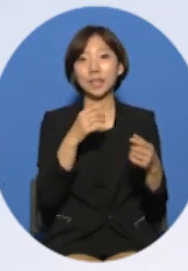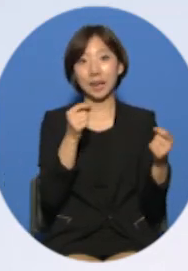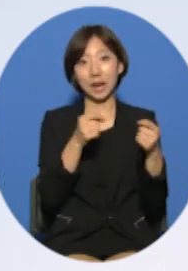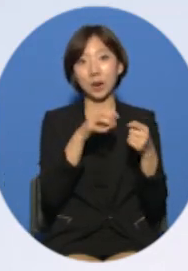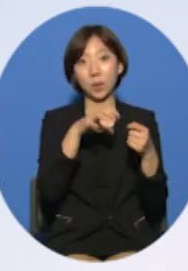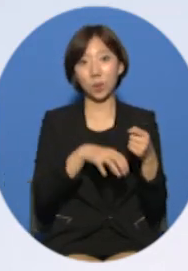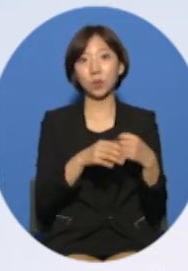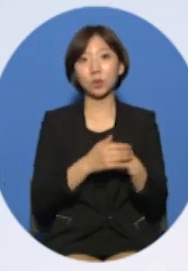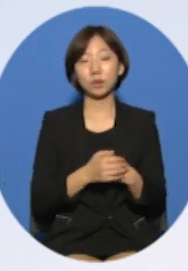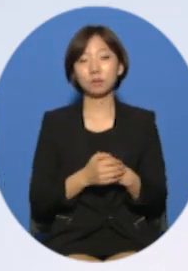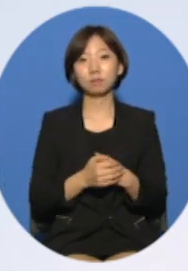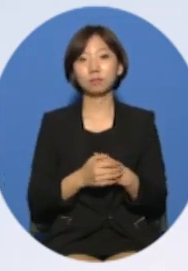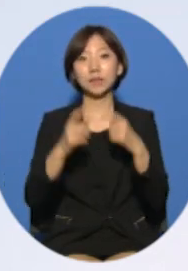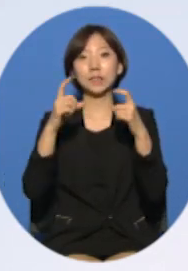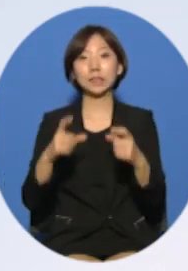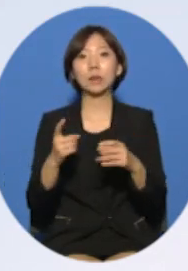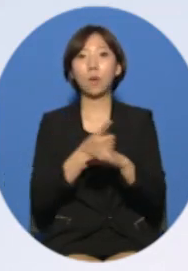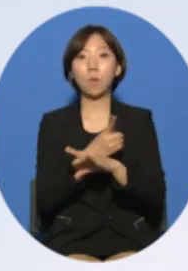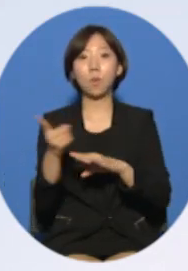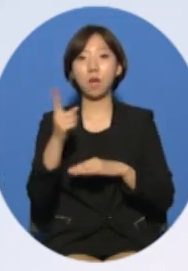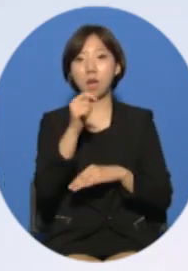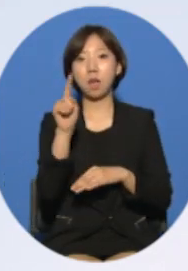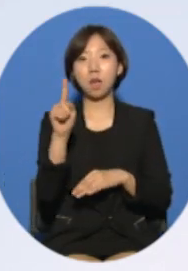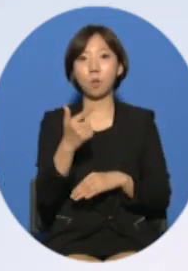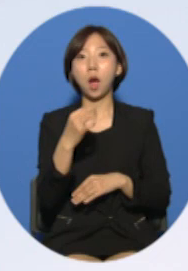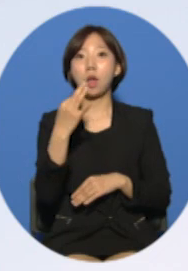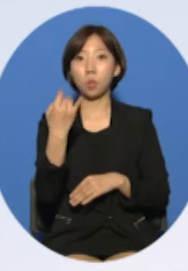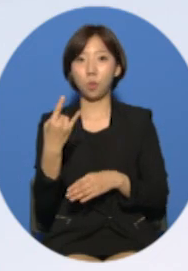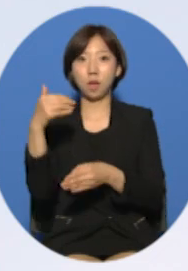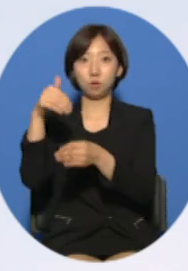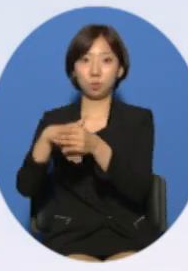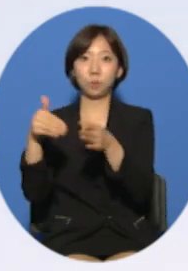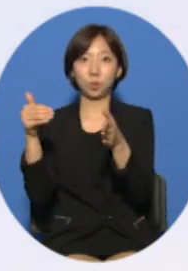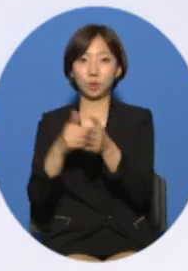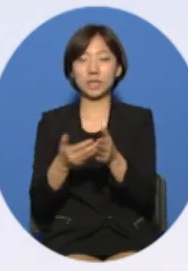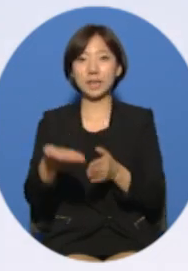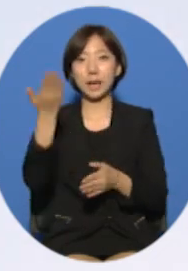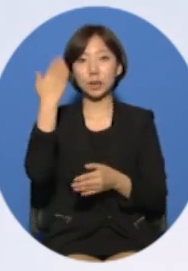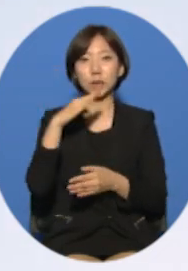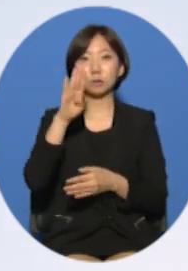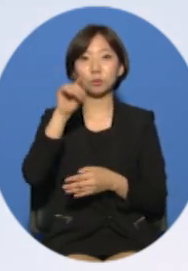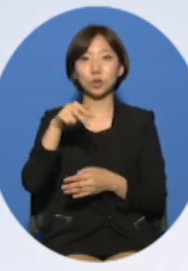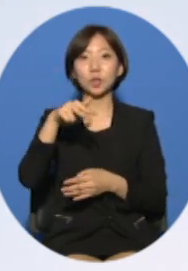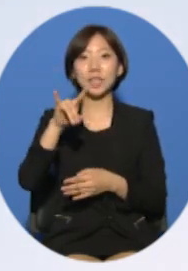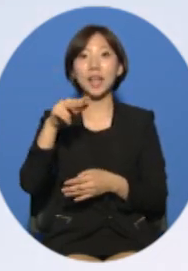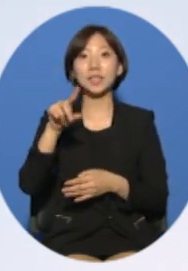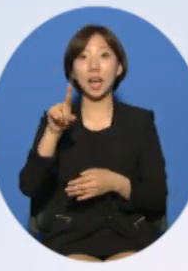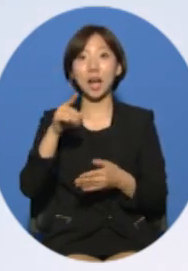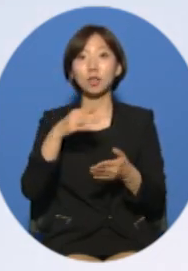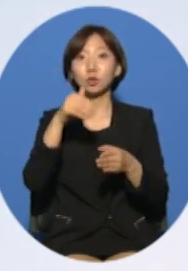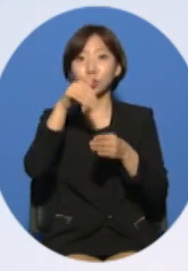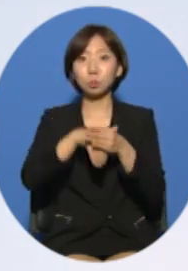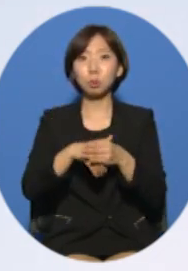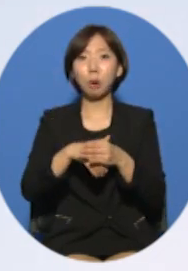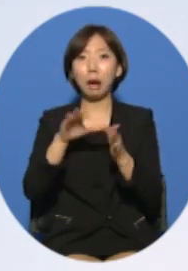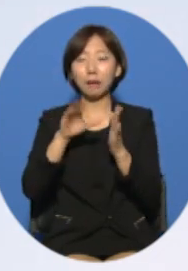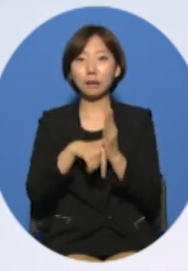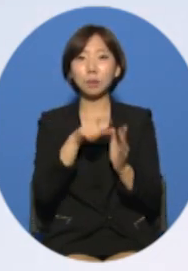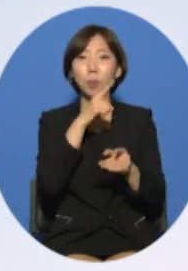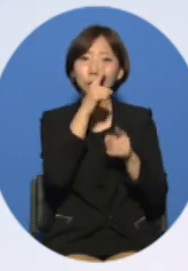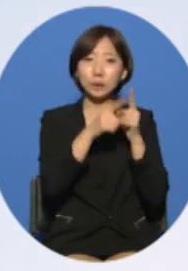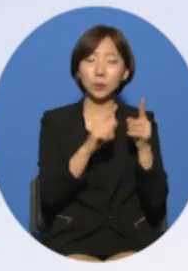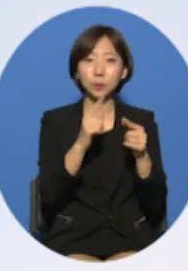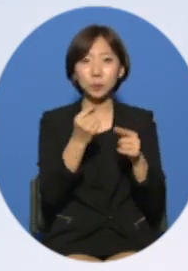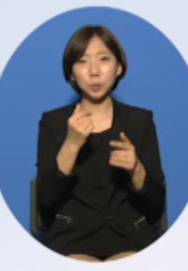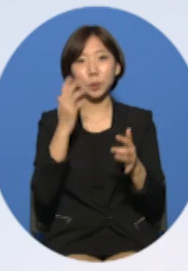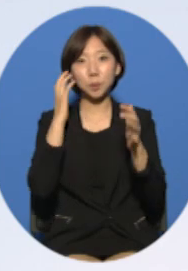관외 투표를 하셨군요. 관외 투표죠. 예. 그렇죠. 예, 그러니까 그 전에 부재자 투표 했는데요. 네. 부재자 투표는 뭐 신고도 하고 그랬는데 그게 없지